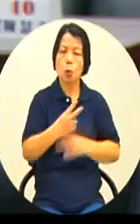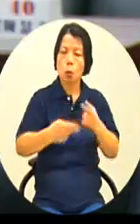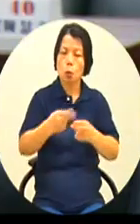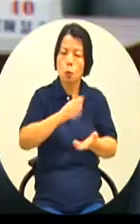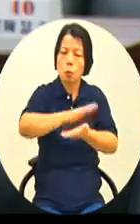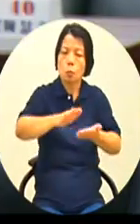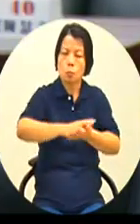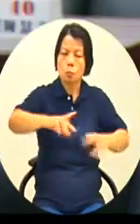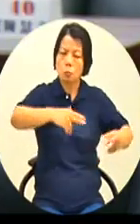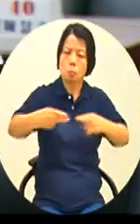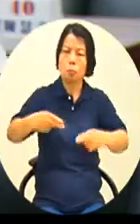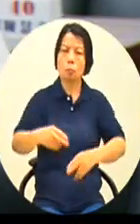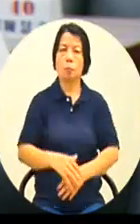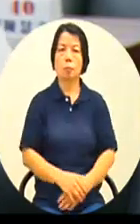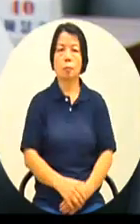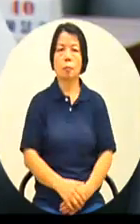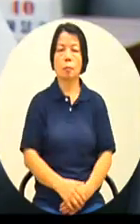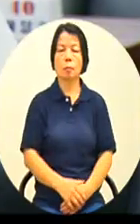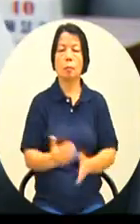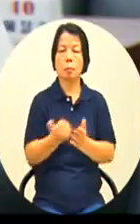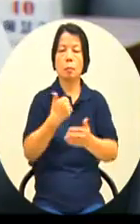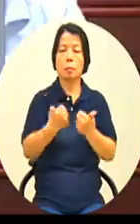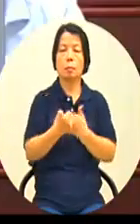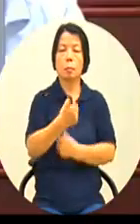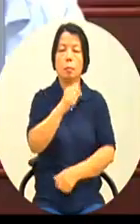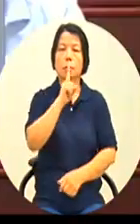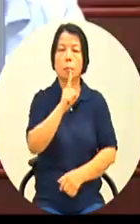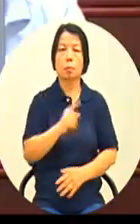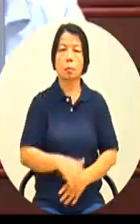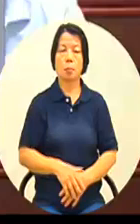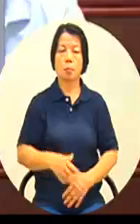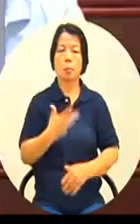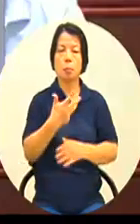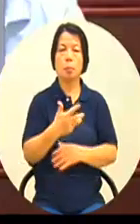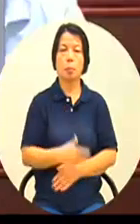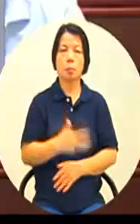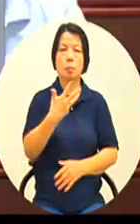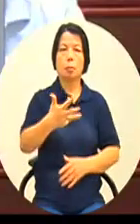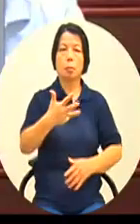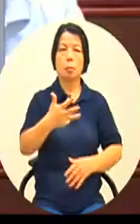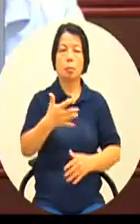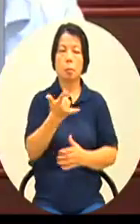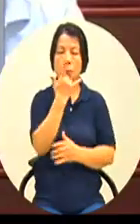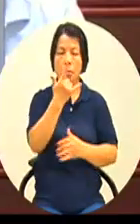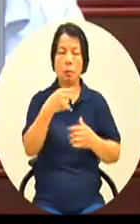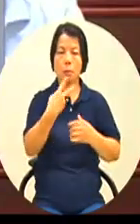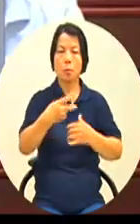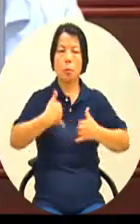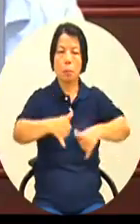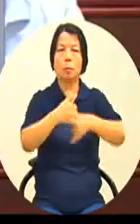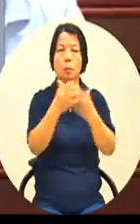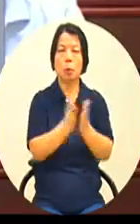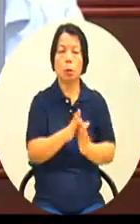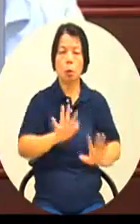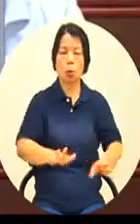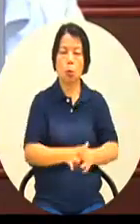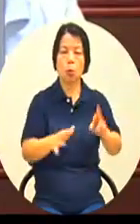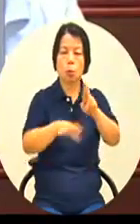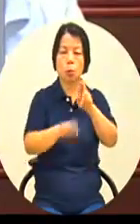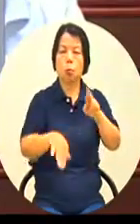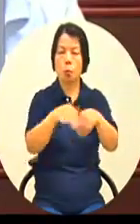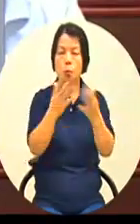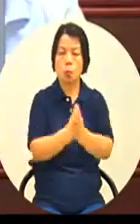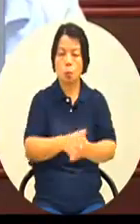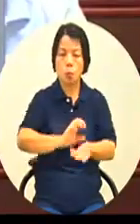改善啦。 是啦，顾家议员所讲的吼，这八德二路的部分年底咱会完成迄个期末报告。啊，顾家议员